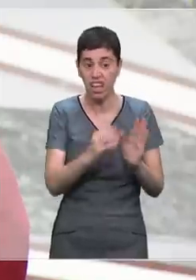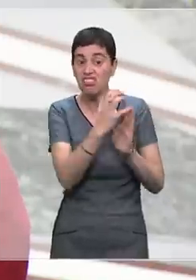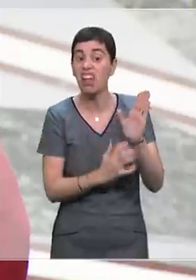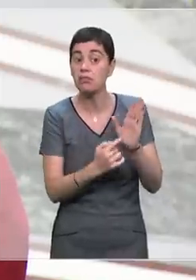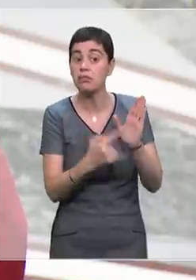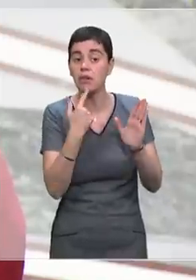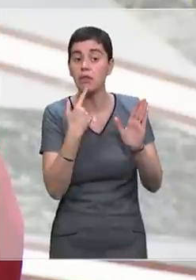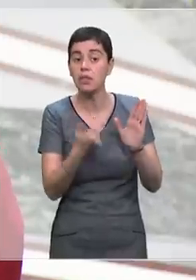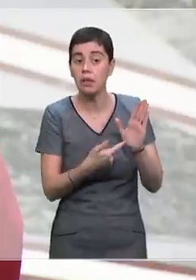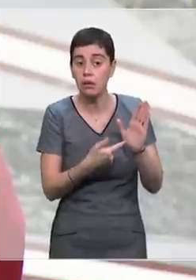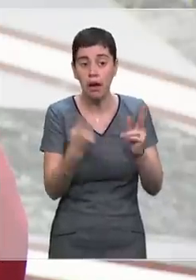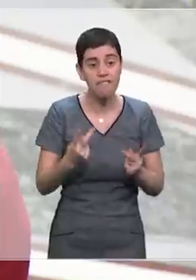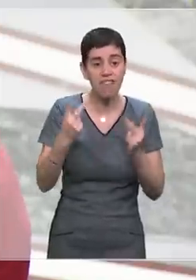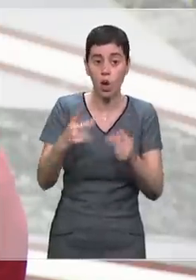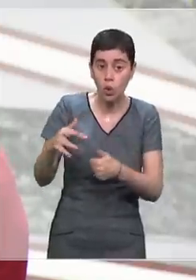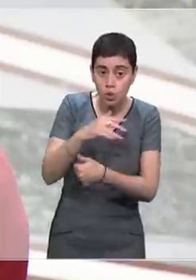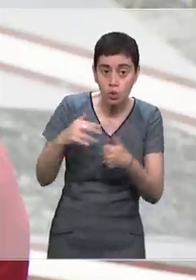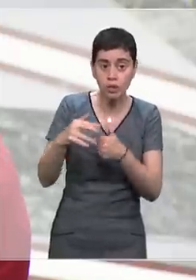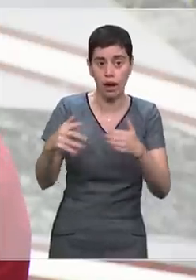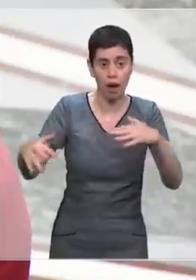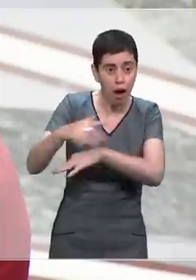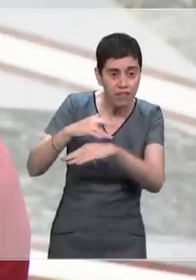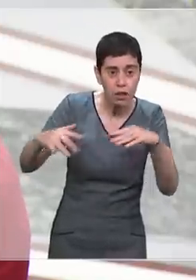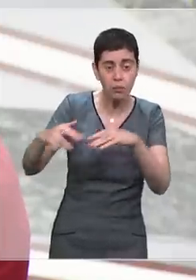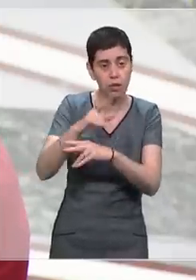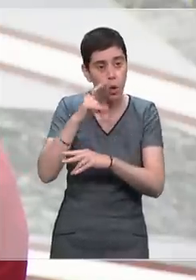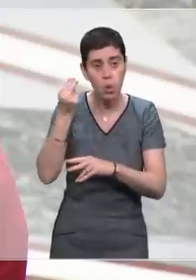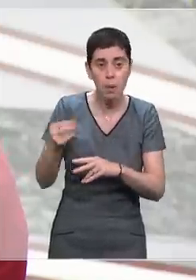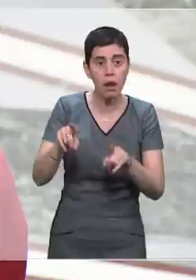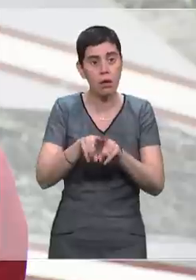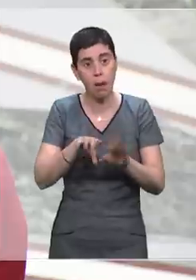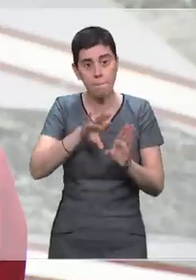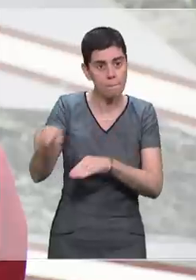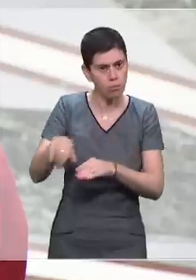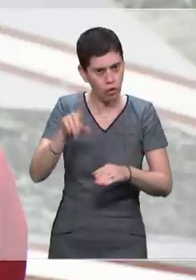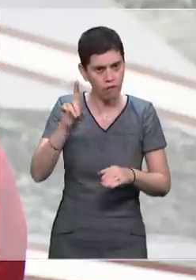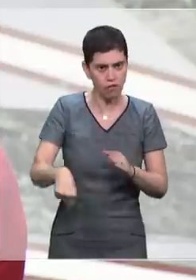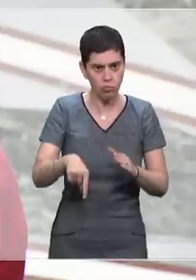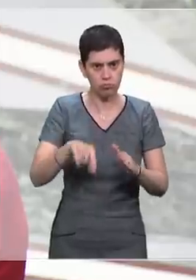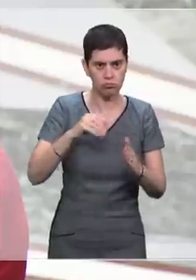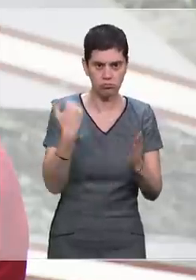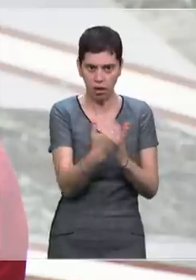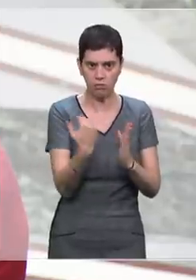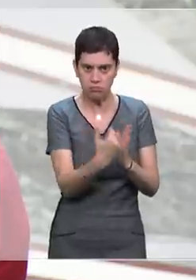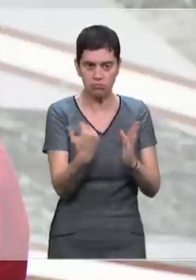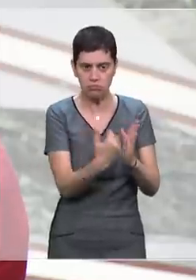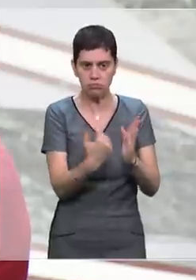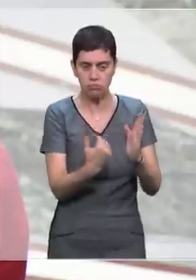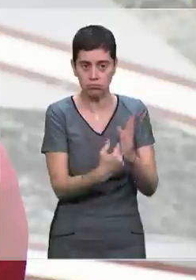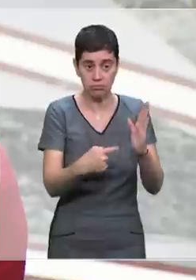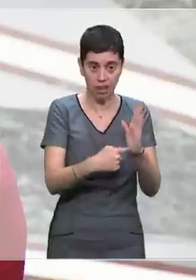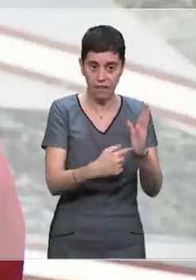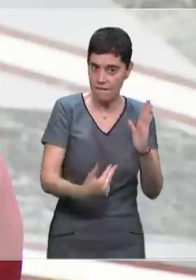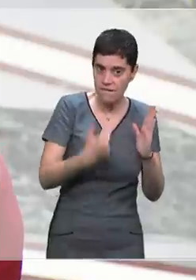transige pas avec les valeurs sociales, environnementales et humaines. Un texte ambitieux, c'est un texte efficace qui pose des